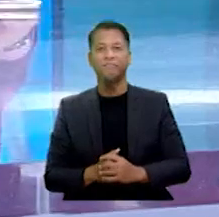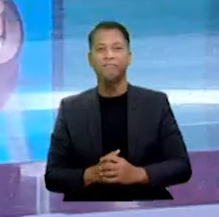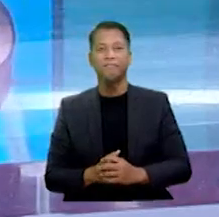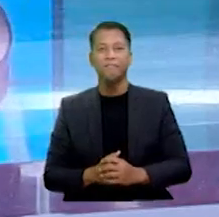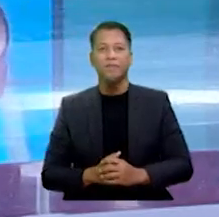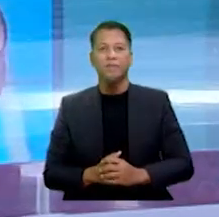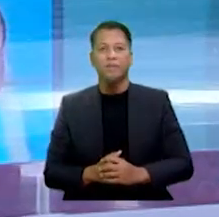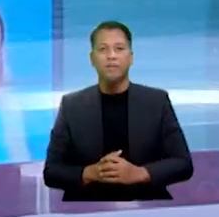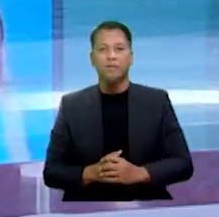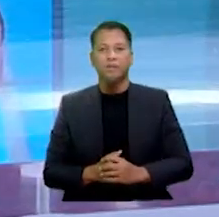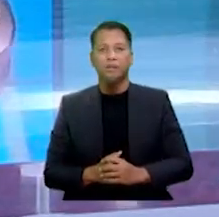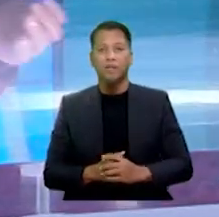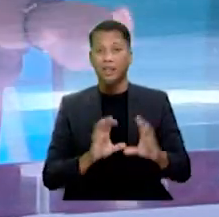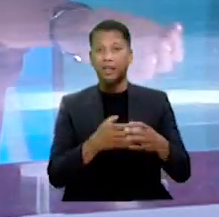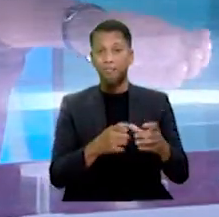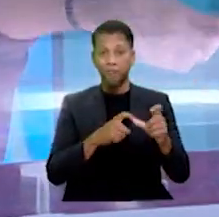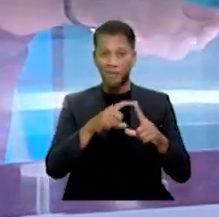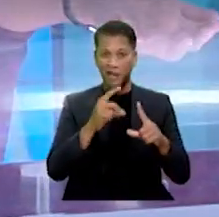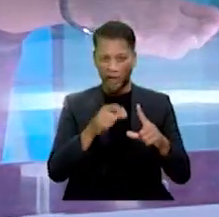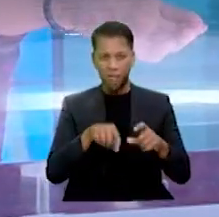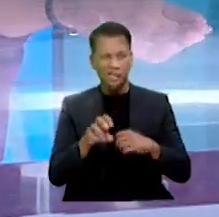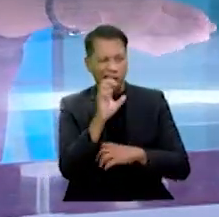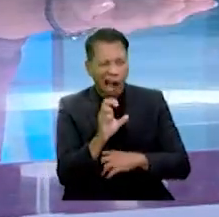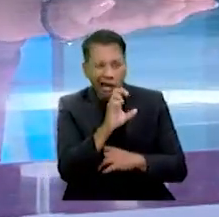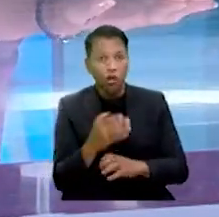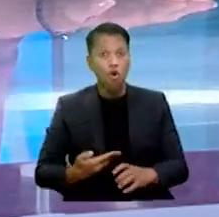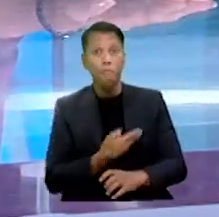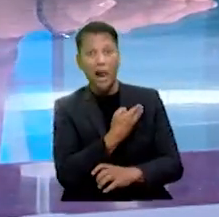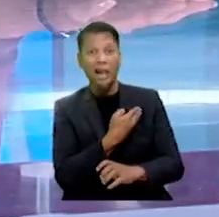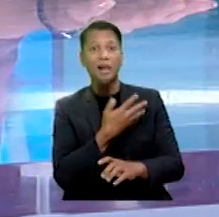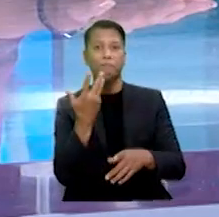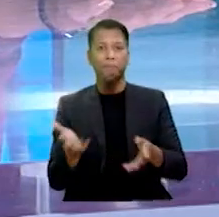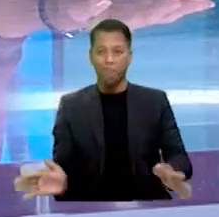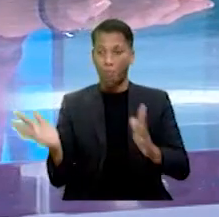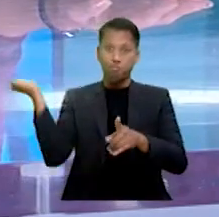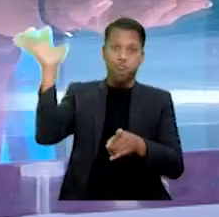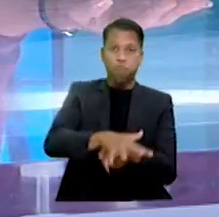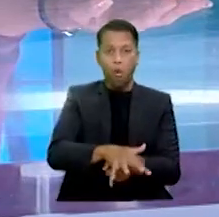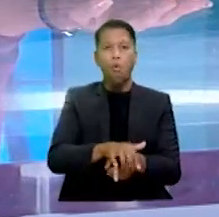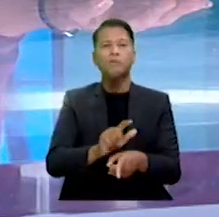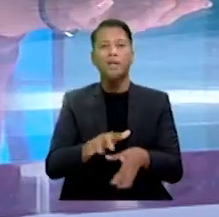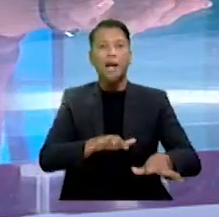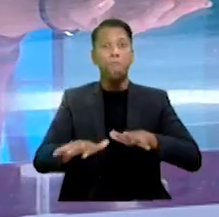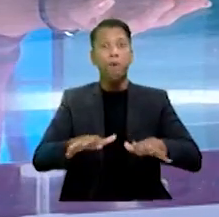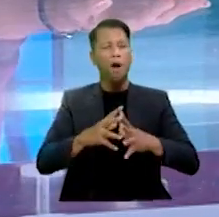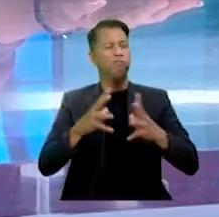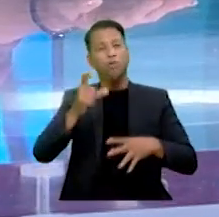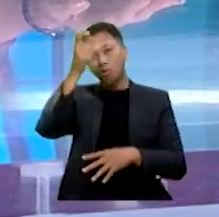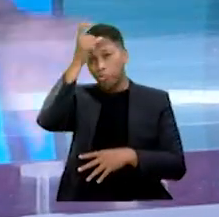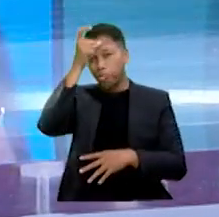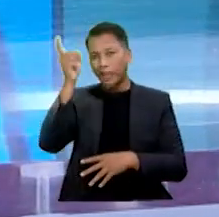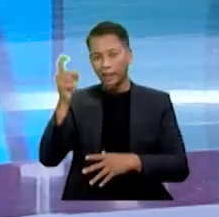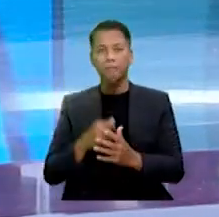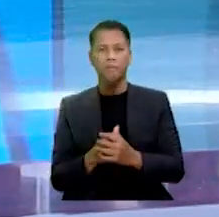informasi selanjutnya pemirsa tim SAR terus mencari keberadaan korban yang masih tertimbun di runtuhan bangunan akibat gempa besar di